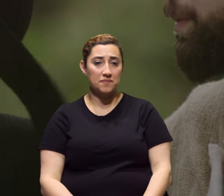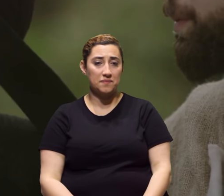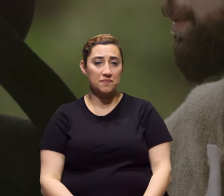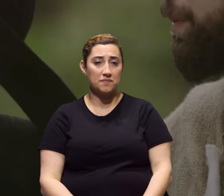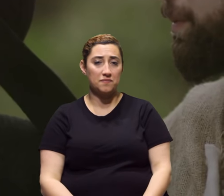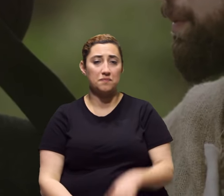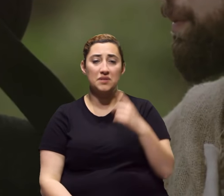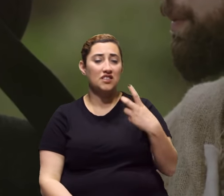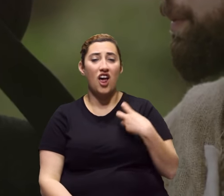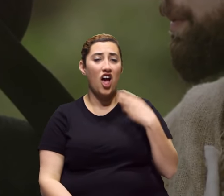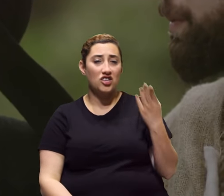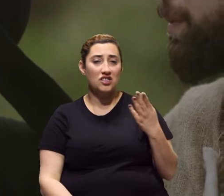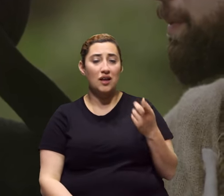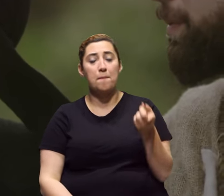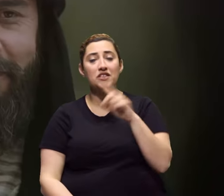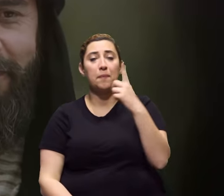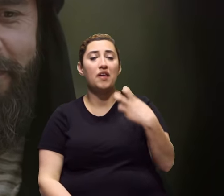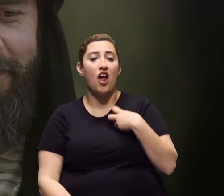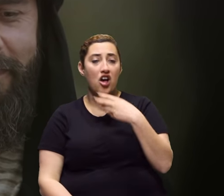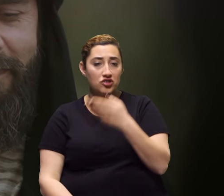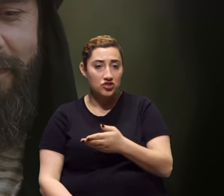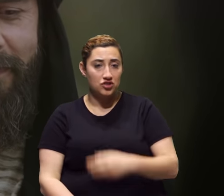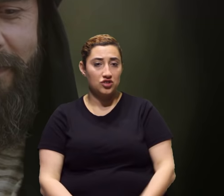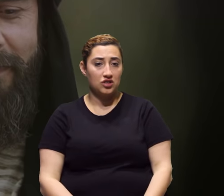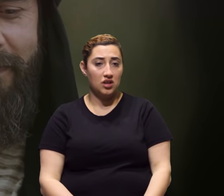Bir aşktan bir aşka